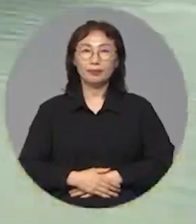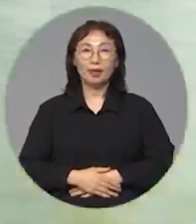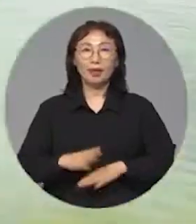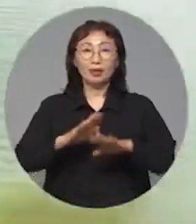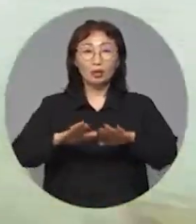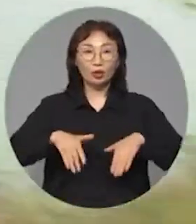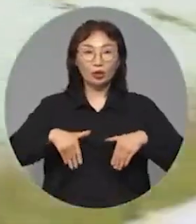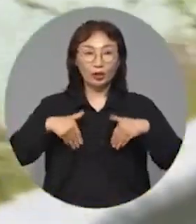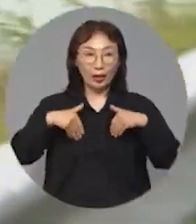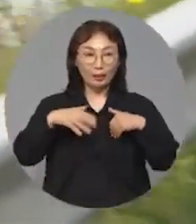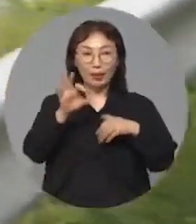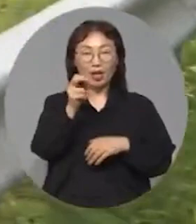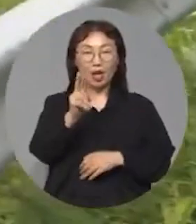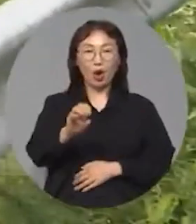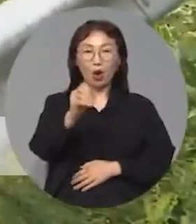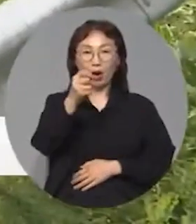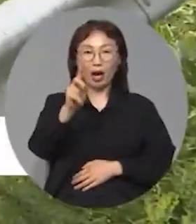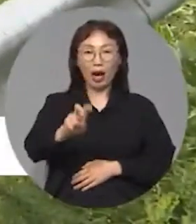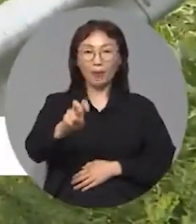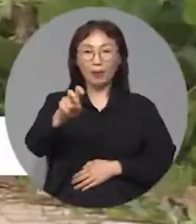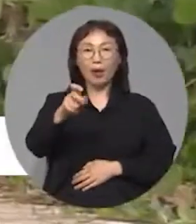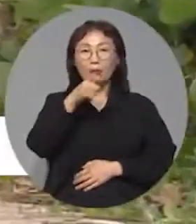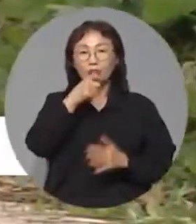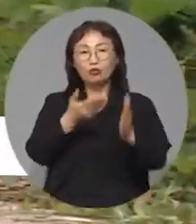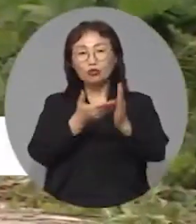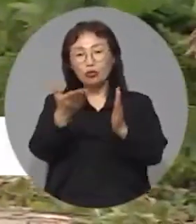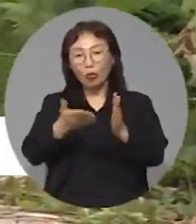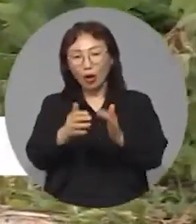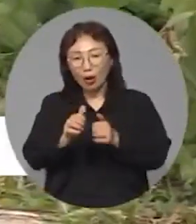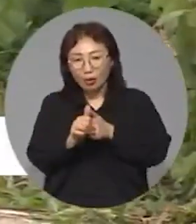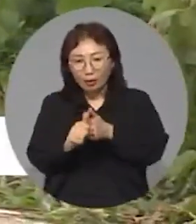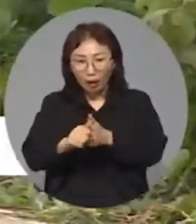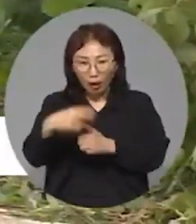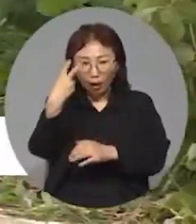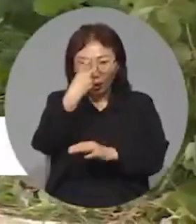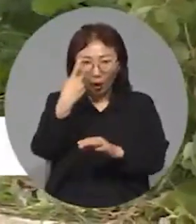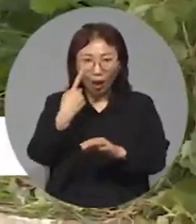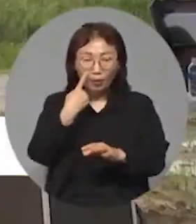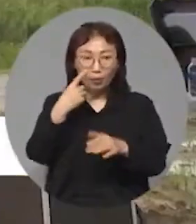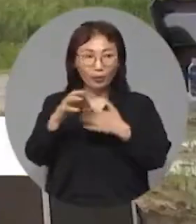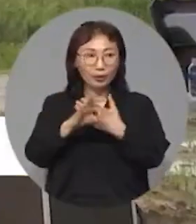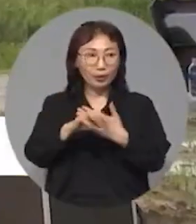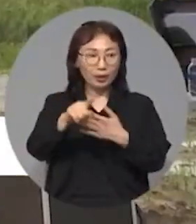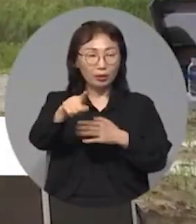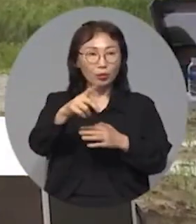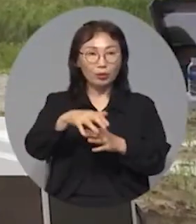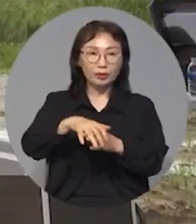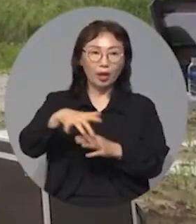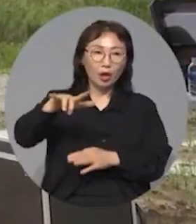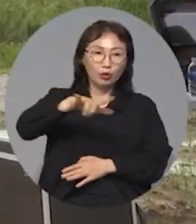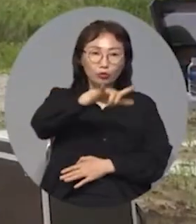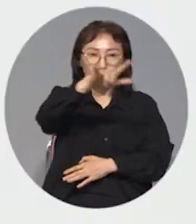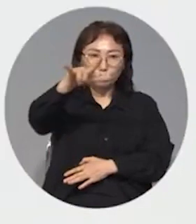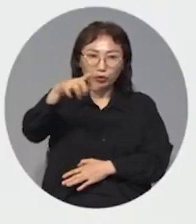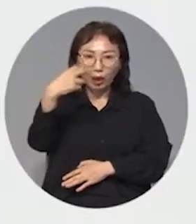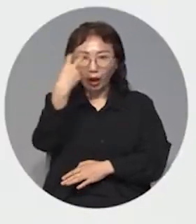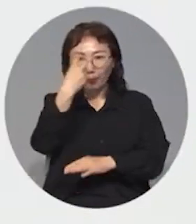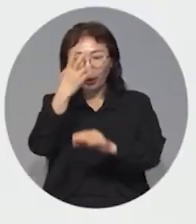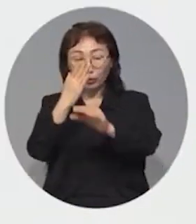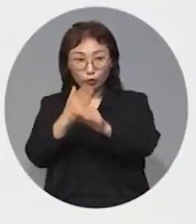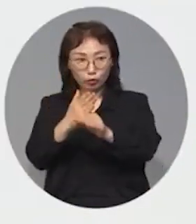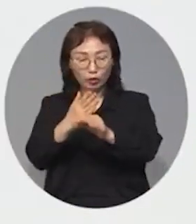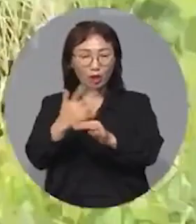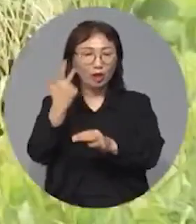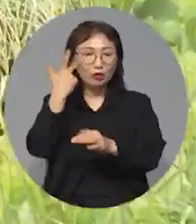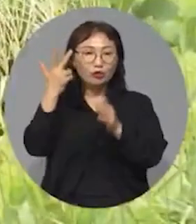전남 영암군의 한 호수. 경찰이 호숫가를 따라 수색에 나서고 드론을 띄워 호수 위를 살펴봅니다. 수색